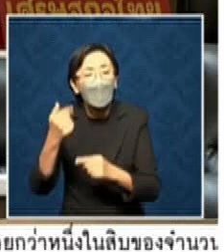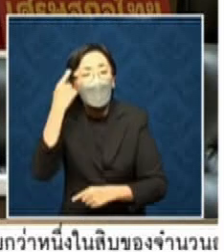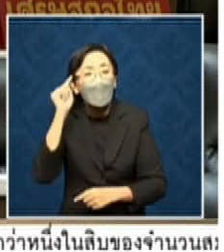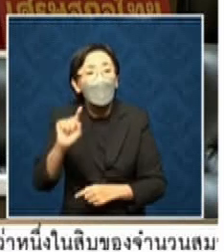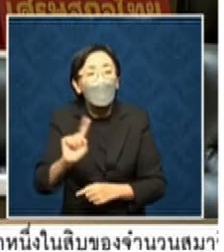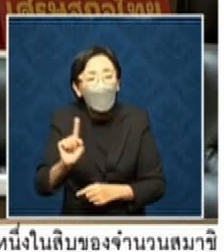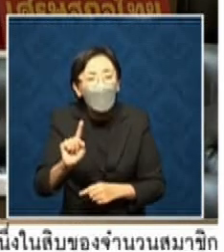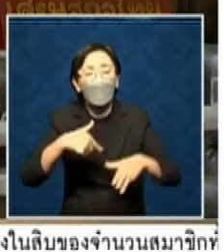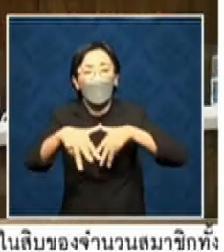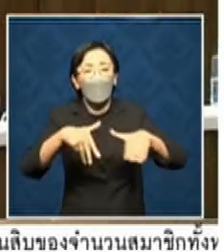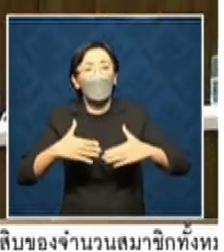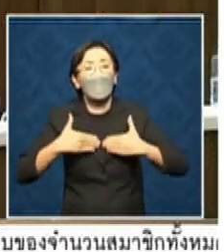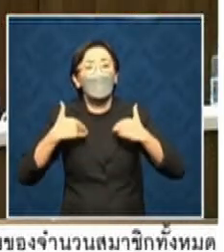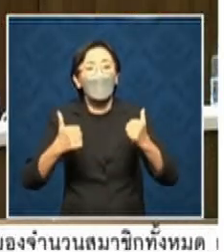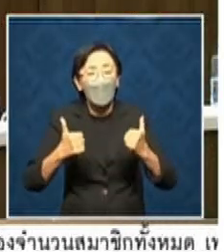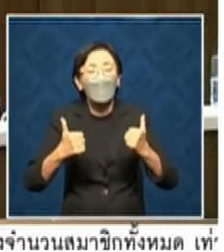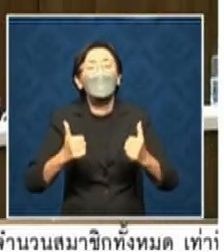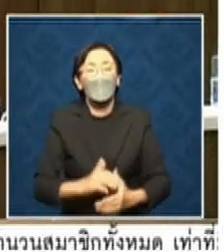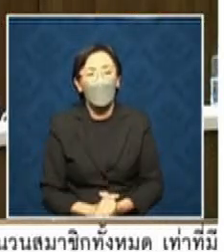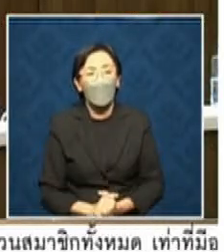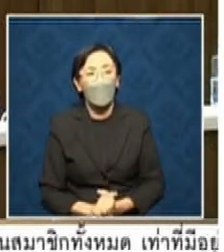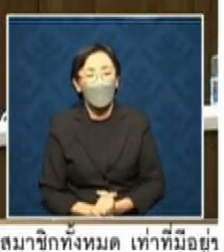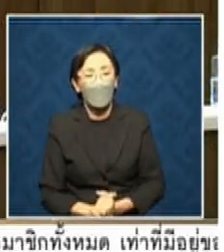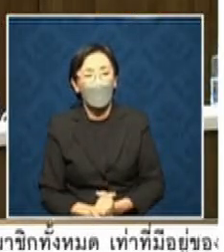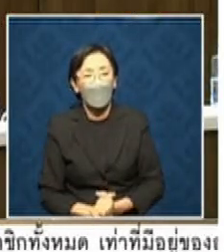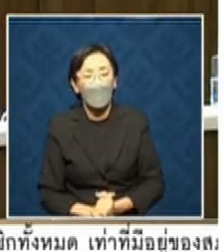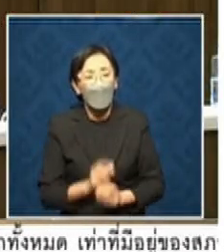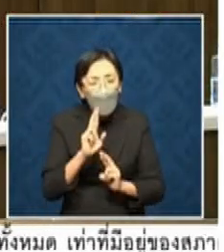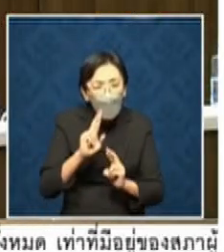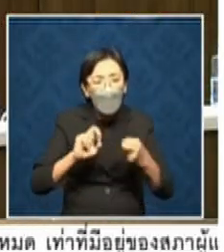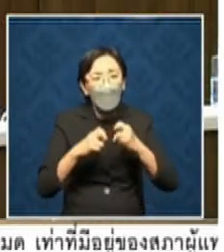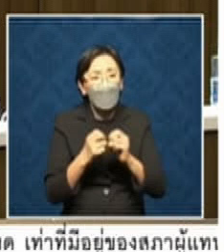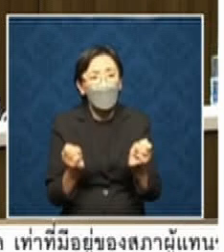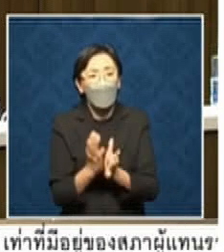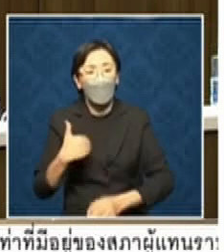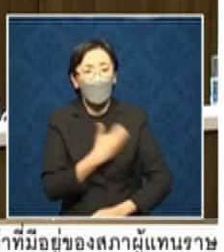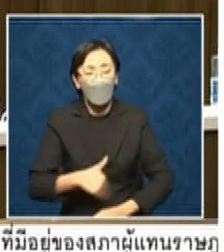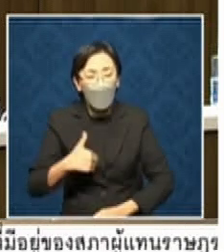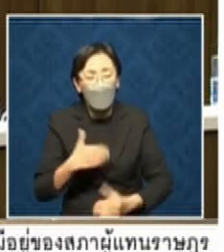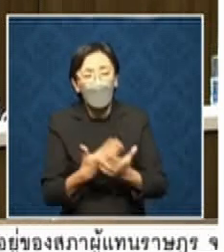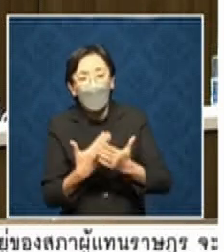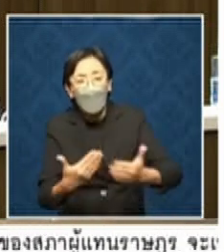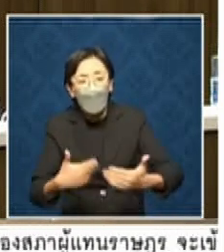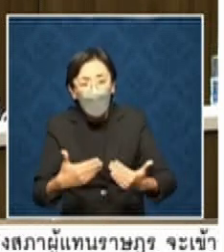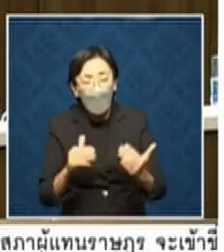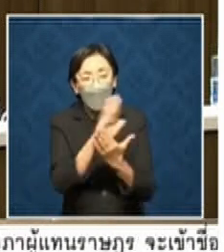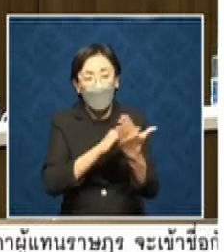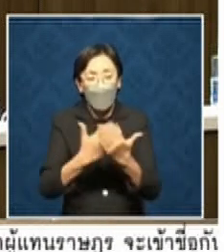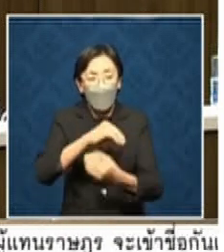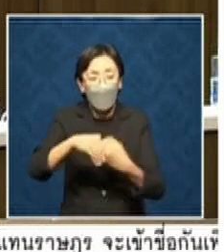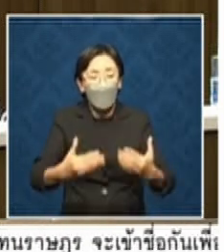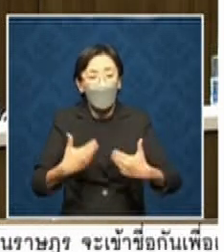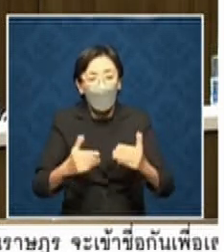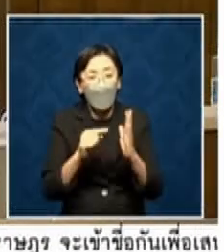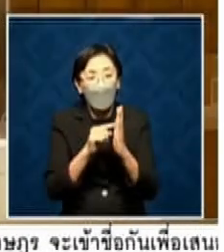ออกเขาจะเก็บไว้คุณเขาจะเก็บคุณไว้ทำซากอะไร ทำซากอะไรนะ ใช่ไห ม คือฝ่ายค้านมีหน้าที่ที่ต้องการ